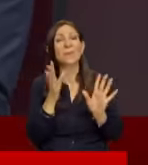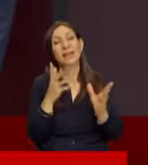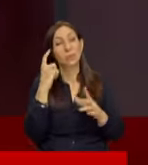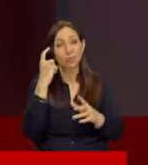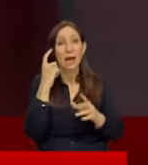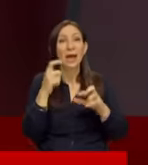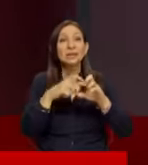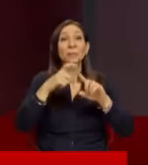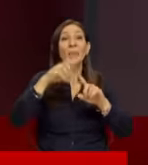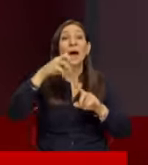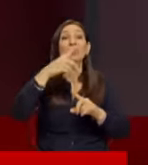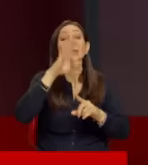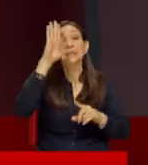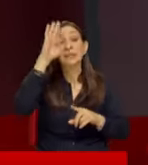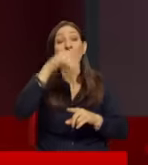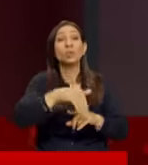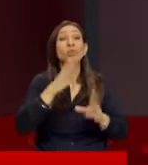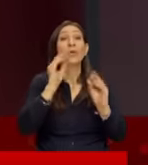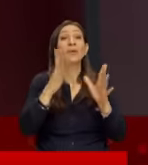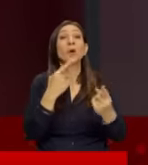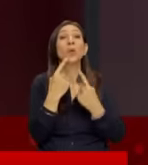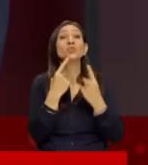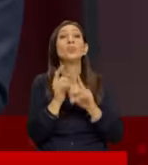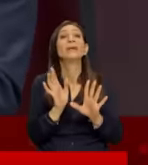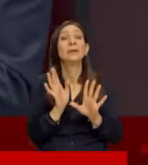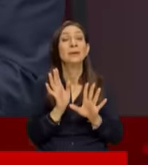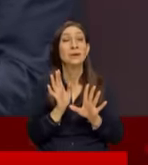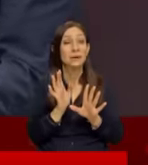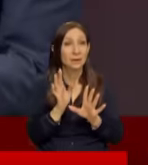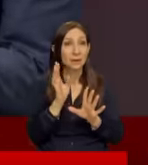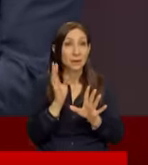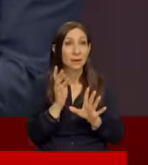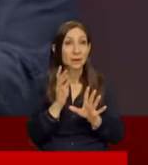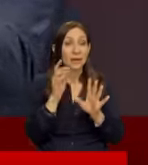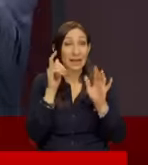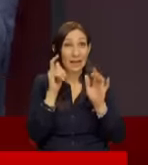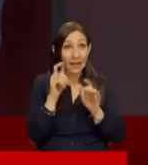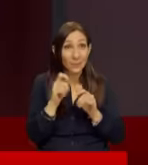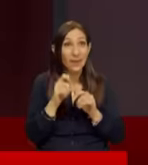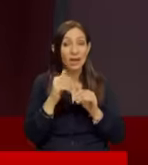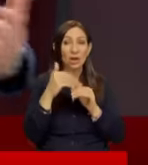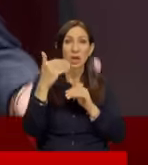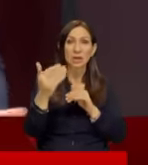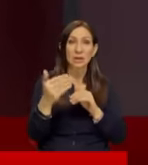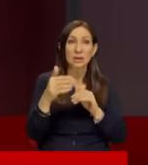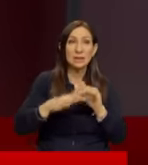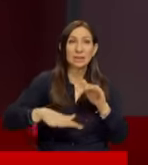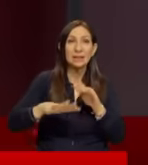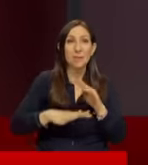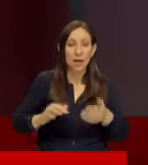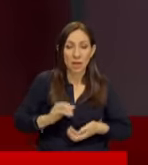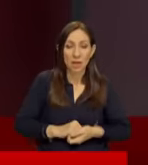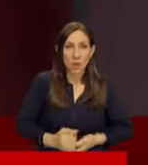için Recep Tayyip Erdoğan'ı İstanbul'da çok fazla sahaya sürmediler. Sürdüklerinde karşı tarafta taban